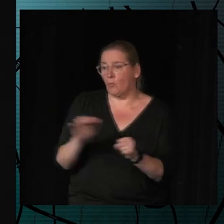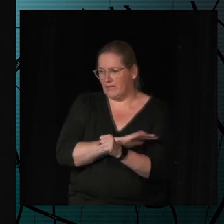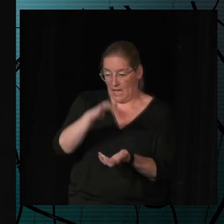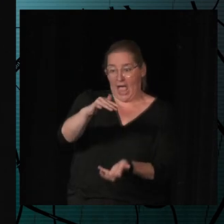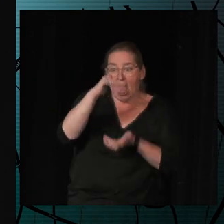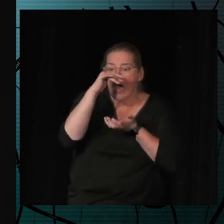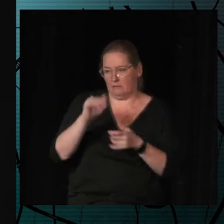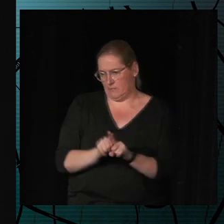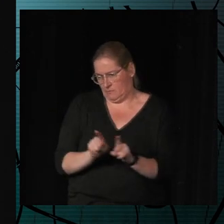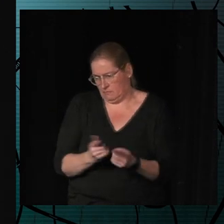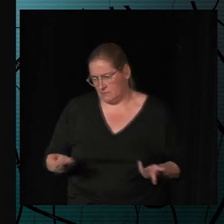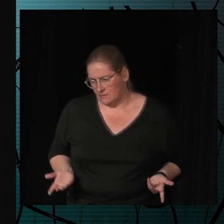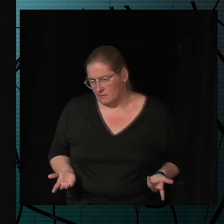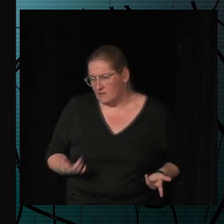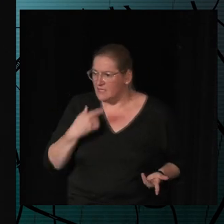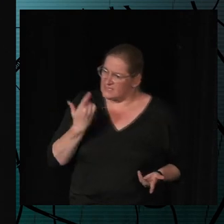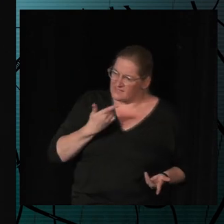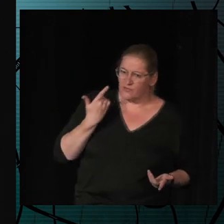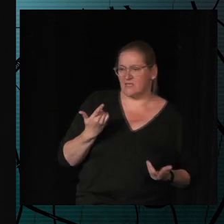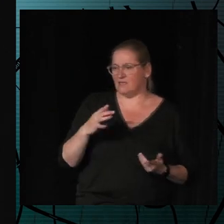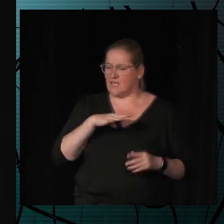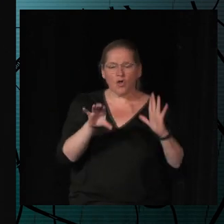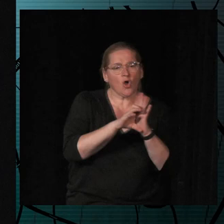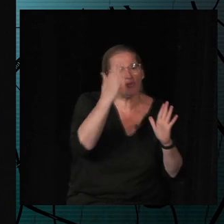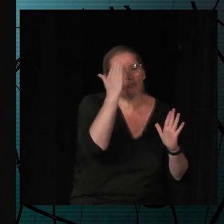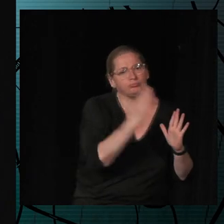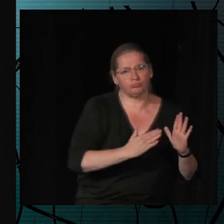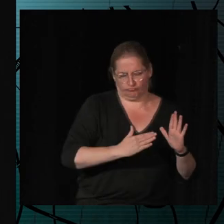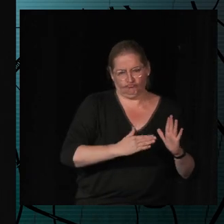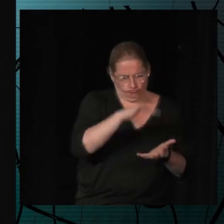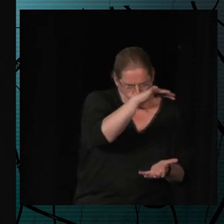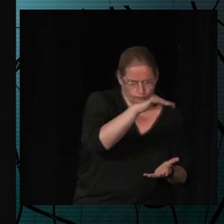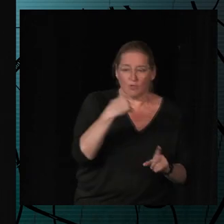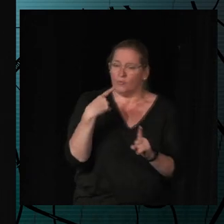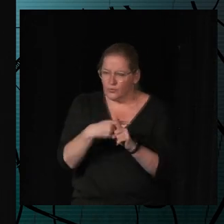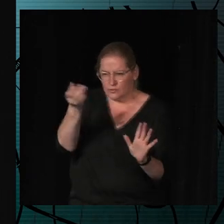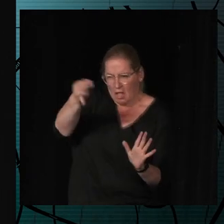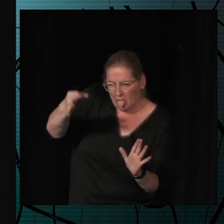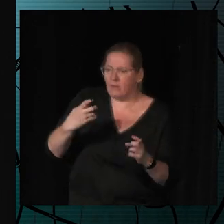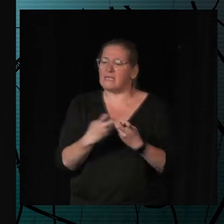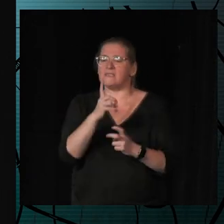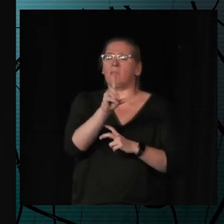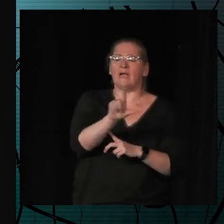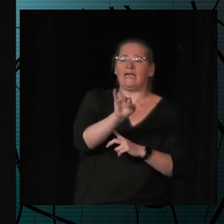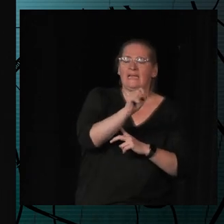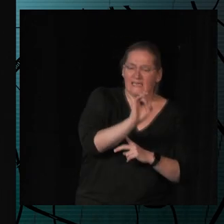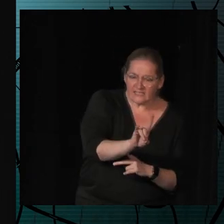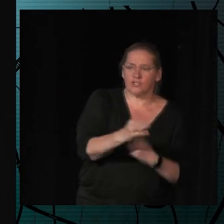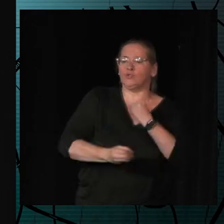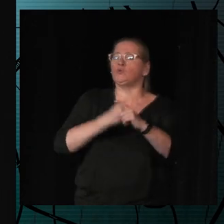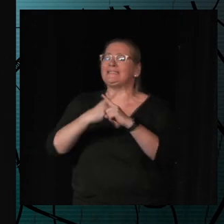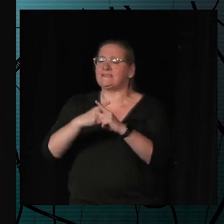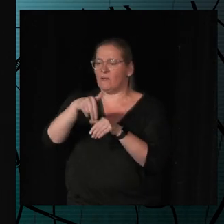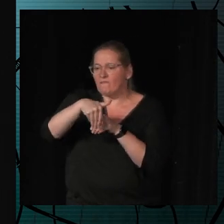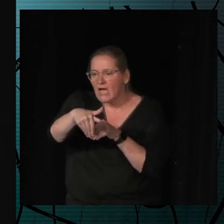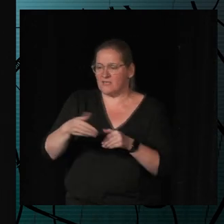l'étrangeté grand public à la fois un peu underground mais quand même hyper connu et fléché David Lynch xfiles et cetera on a tout